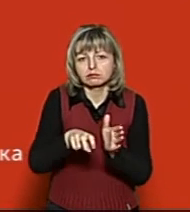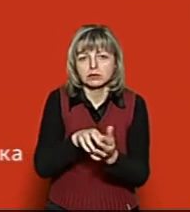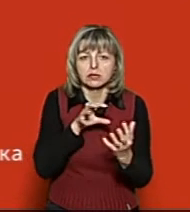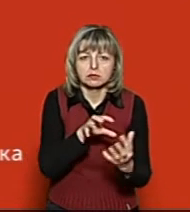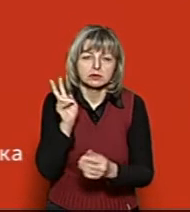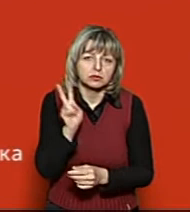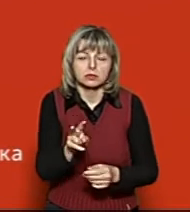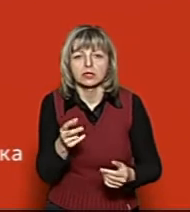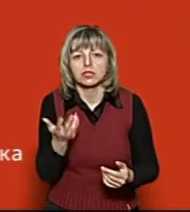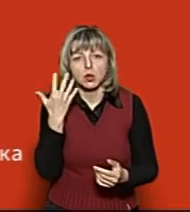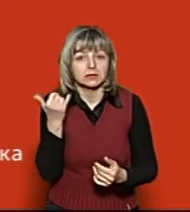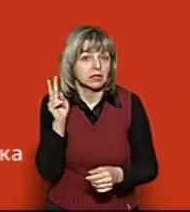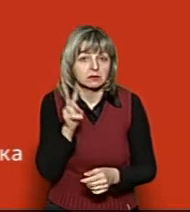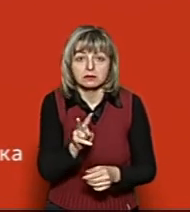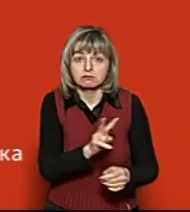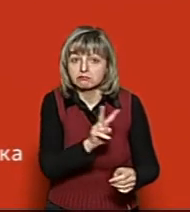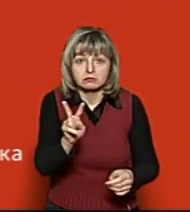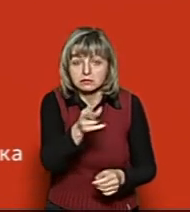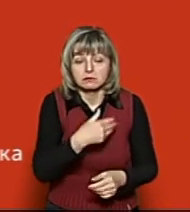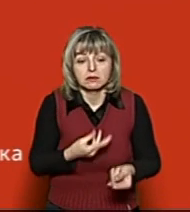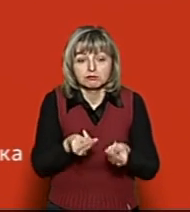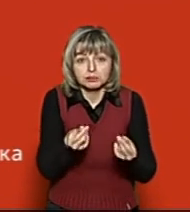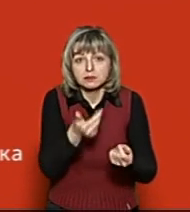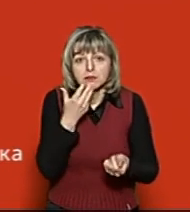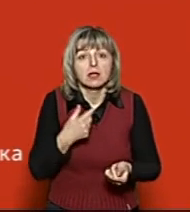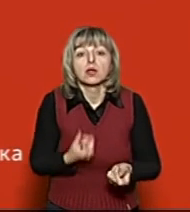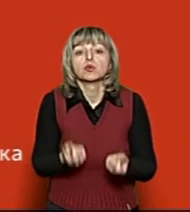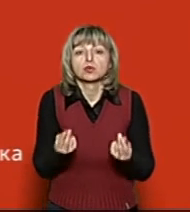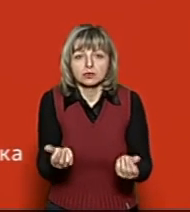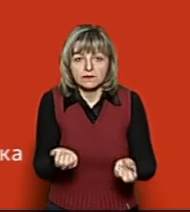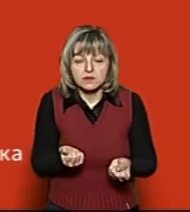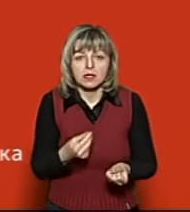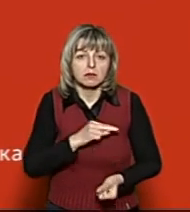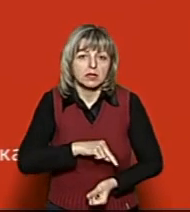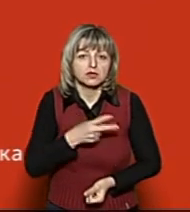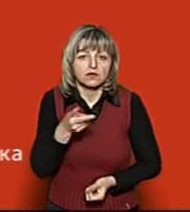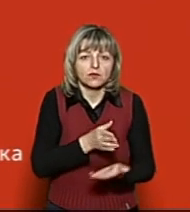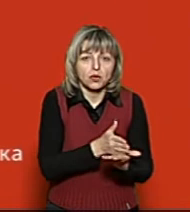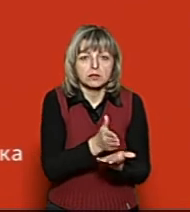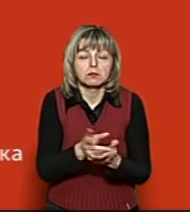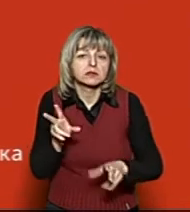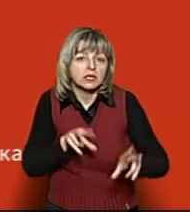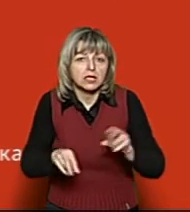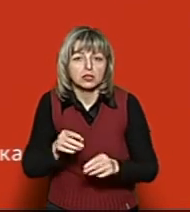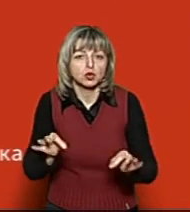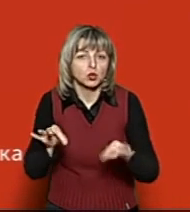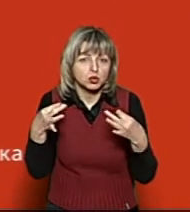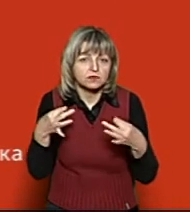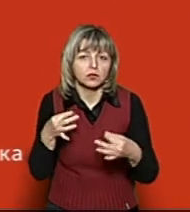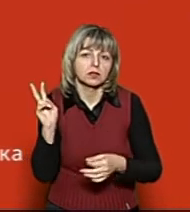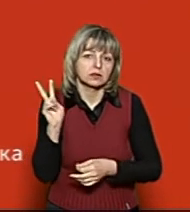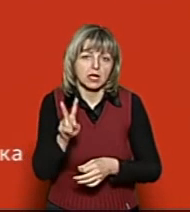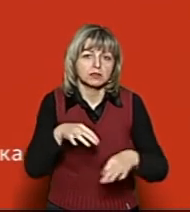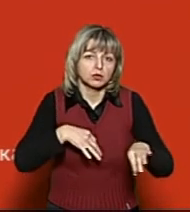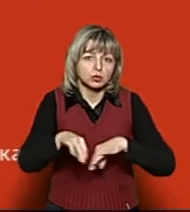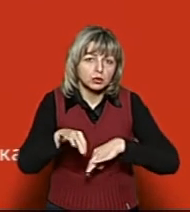такому випадку, як зараз, коли тролейбуси не виїжджають, ми цього зробити не можемо, у нас немає для цього підстав. Тому ми працюємо в двох напрямках, надіємося, що таки дозволять їздити